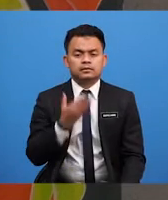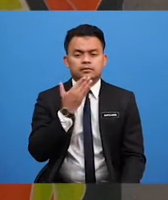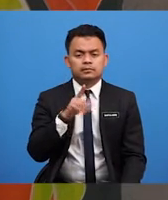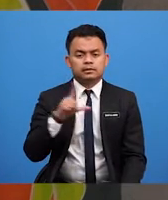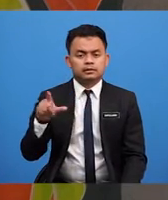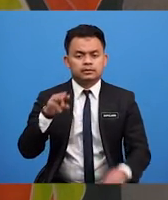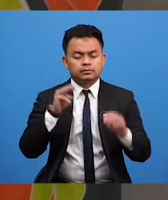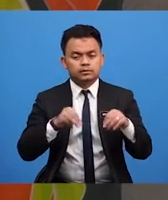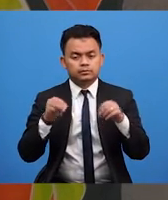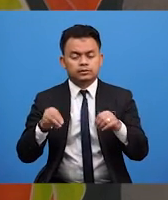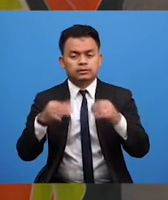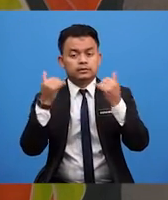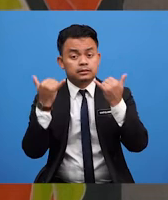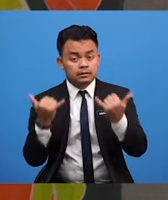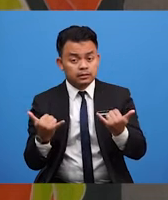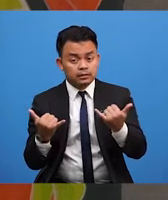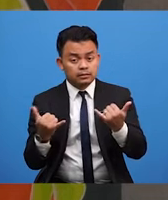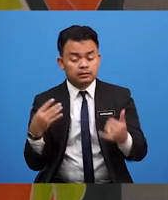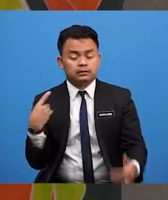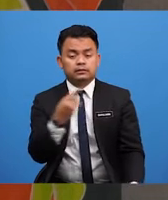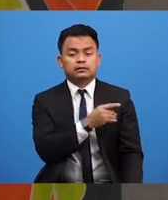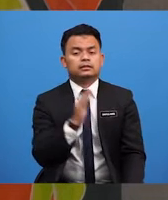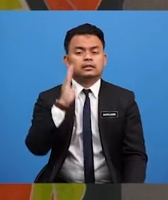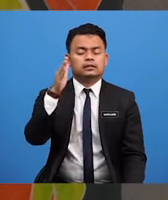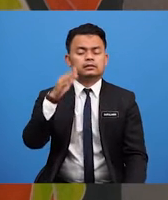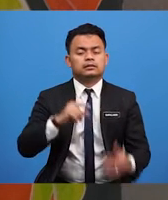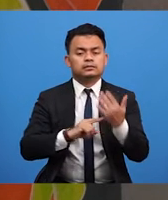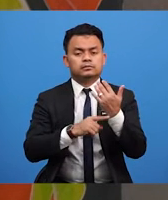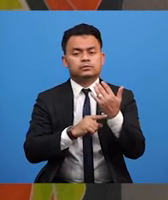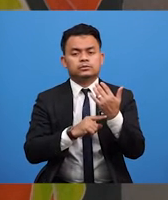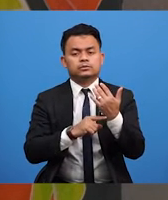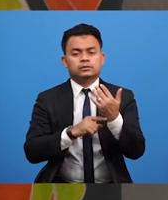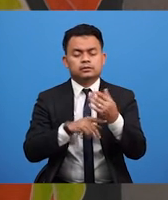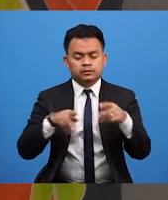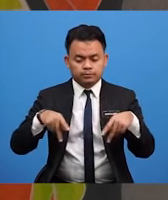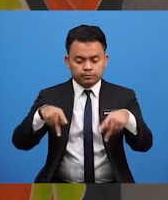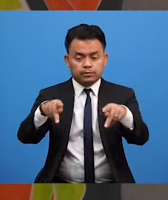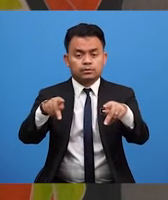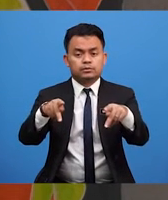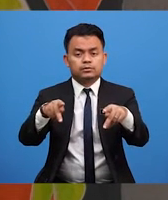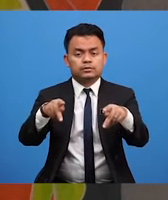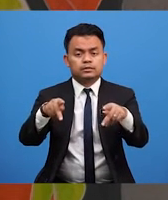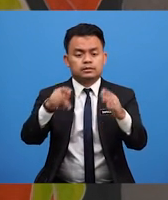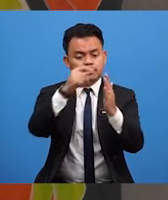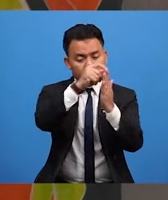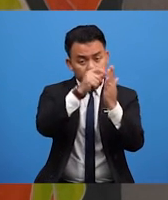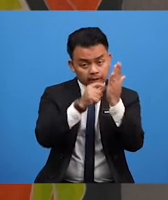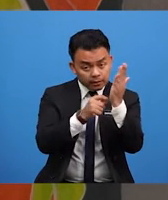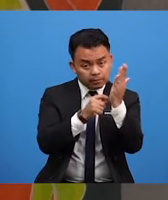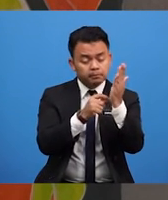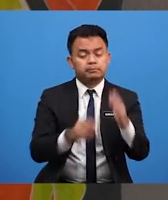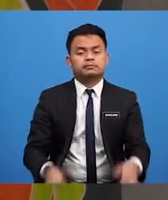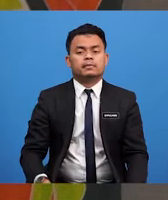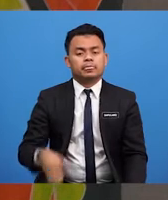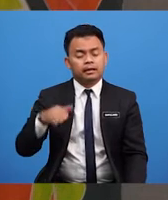Baiklah murid-murid, sekarang kita akan mulakan proses menerap. Sebelum proses menerap